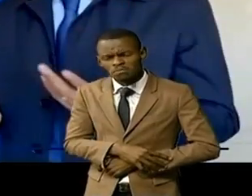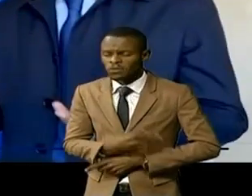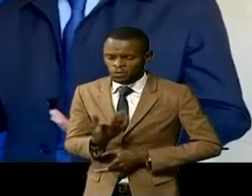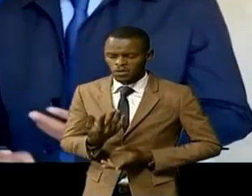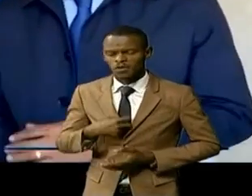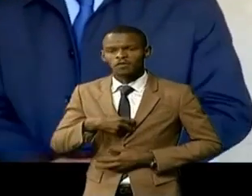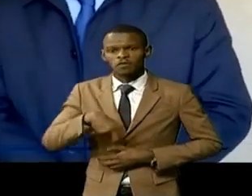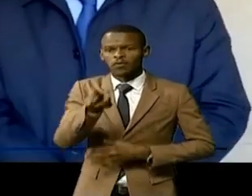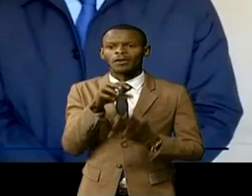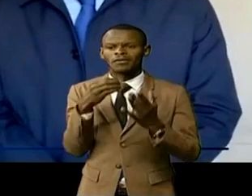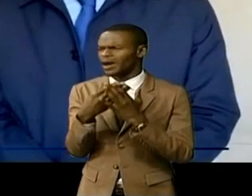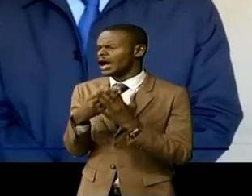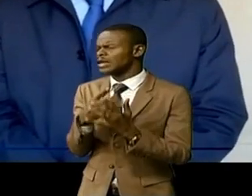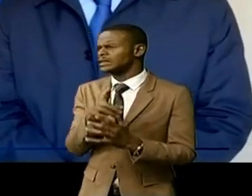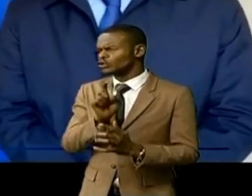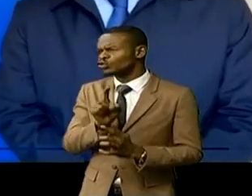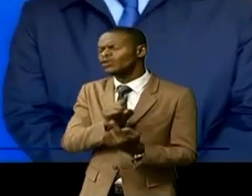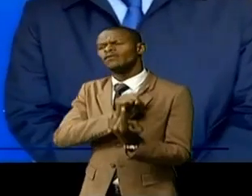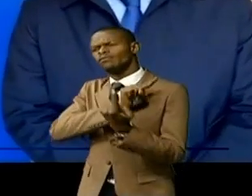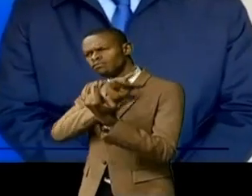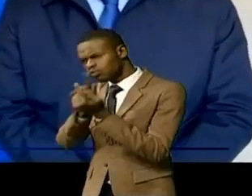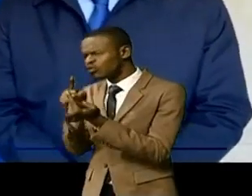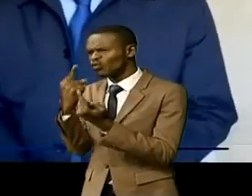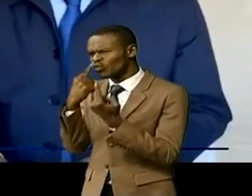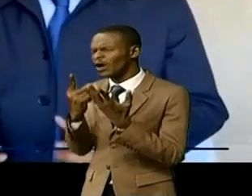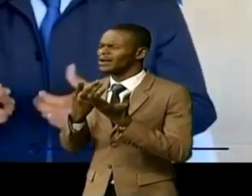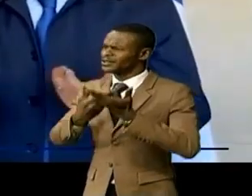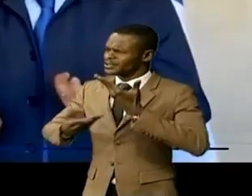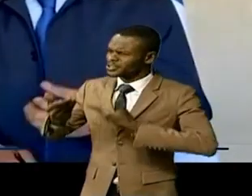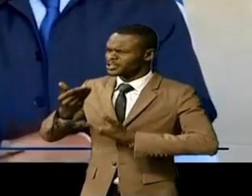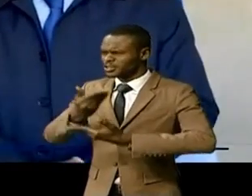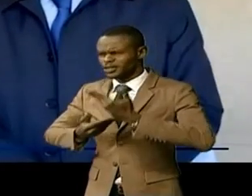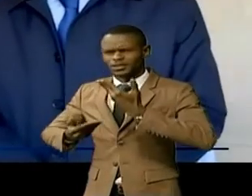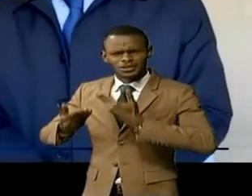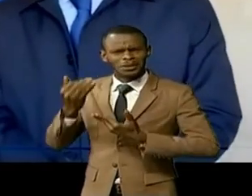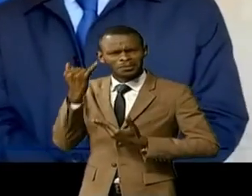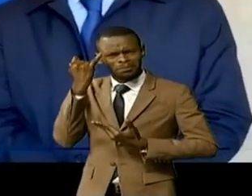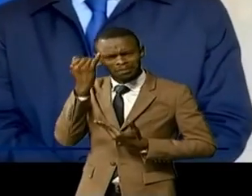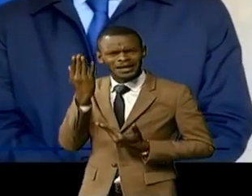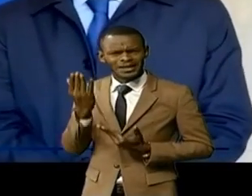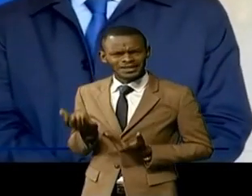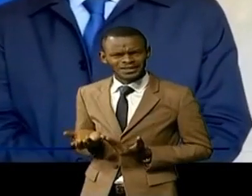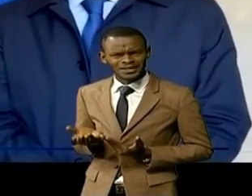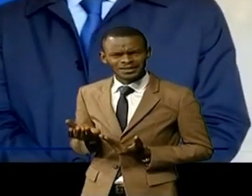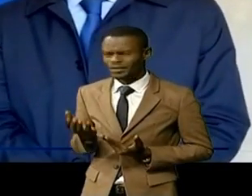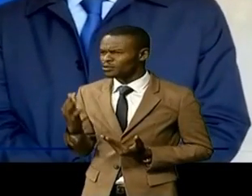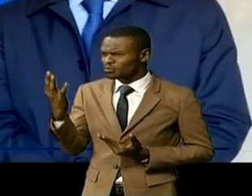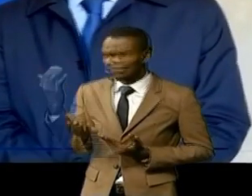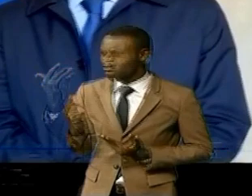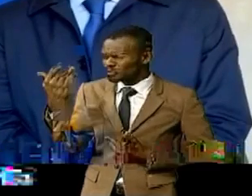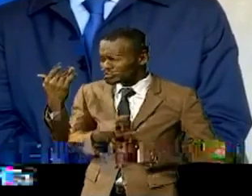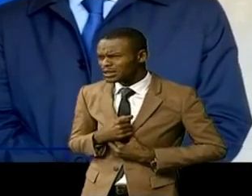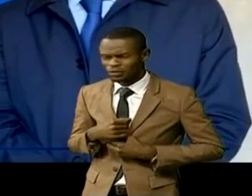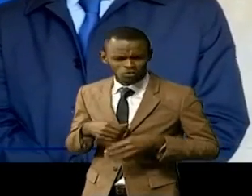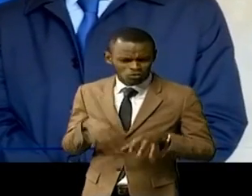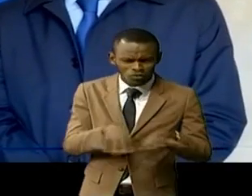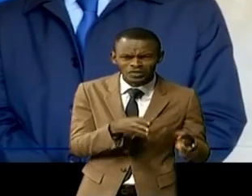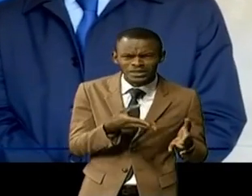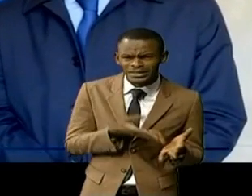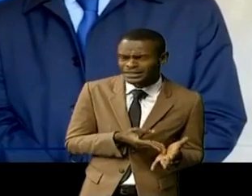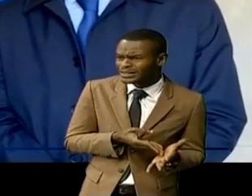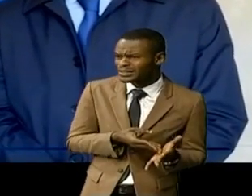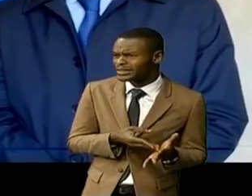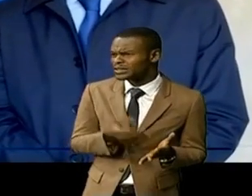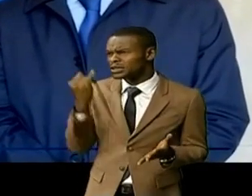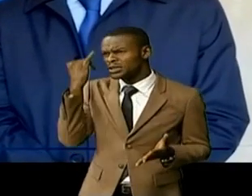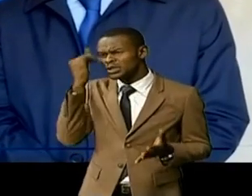civilités faire connaissance et discuter un peu de petits outils et des petits artifices que nous utilisons dans la communication avec eux. J'avoue que ce